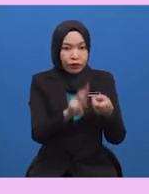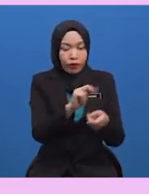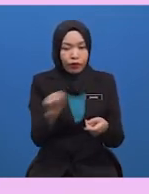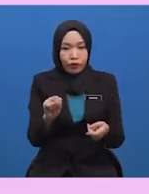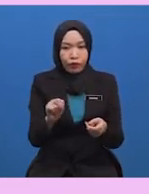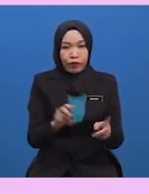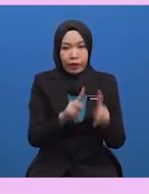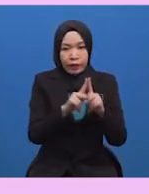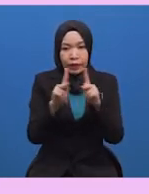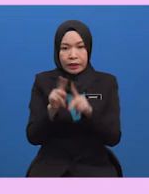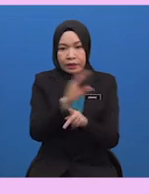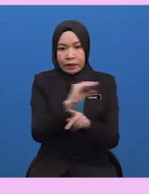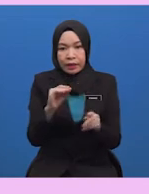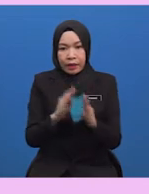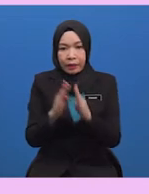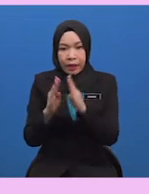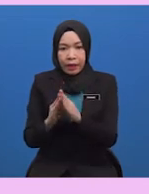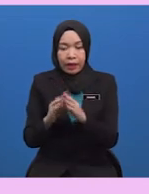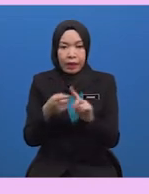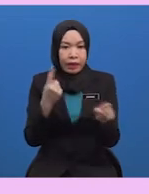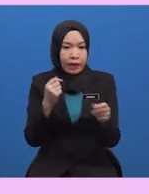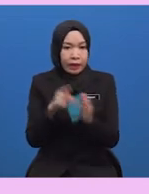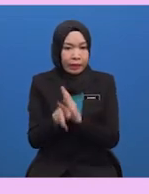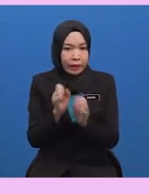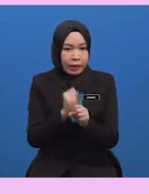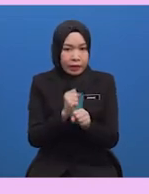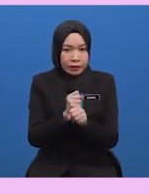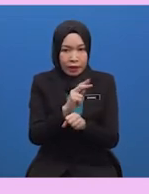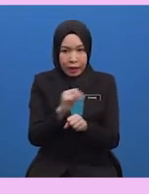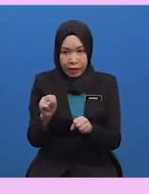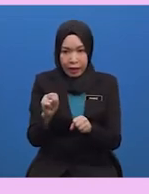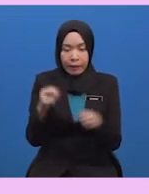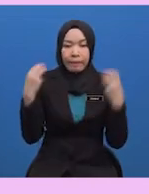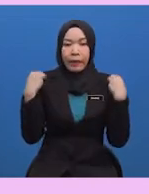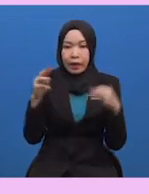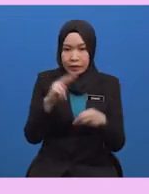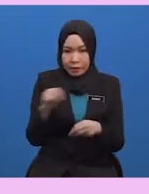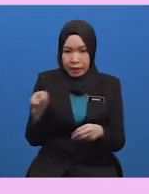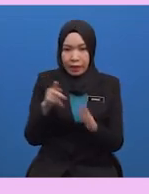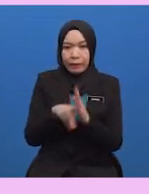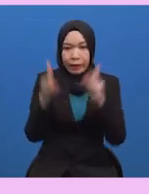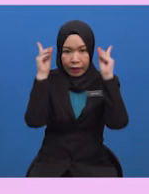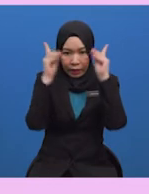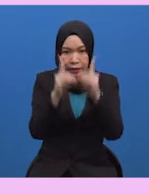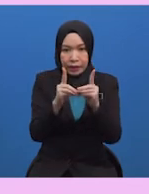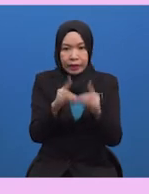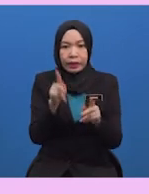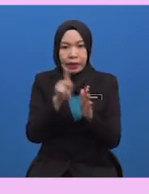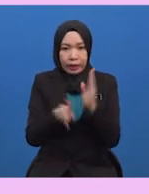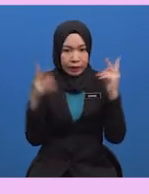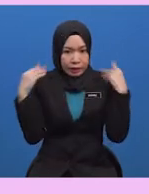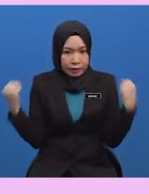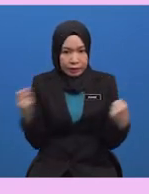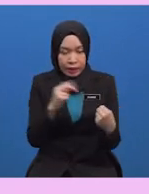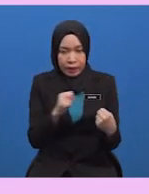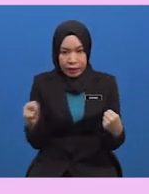tenaga buruh, bahan mentah, pasaran, pendidikan, kemudahan kesihatan,